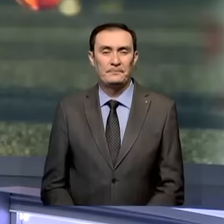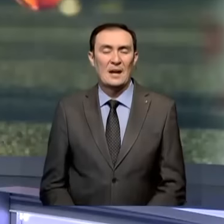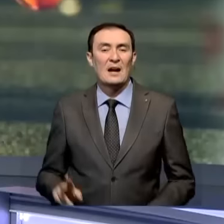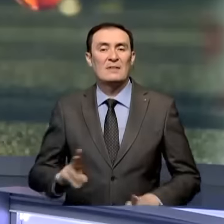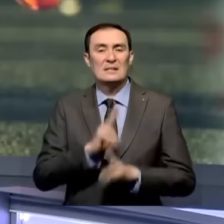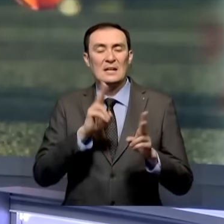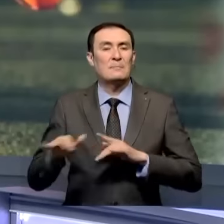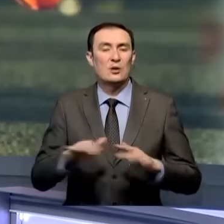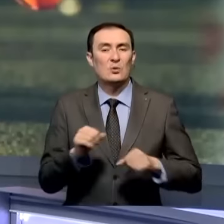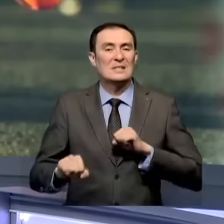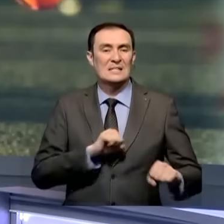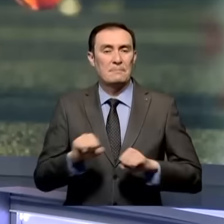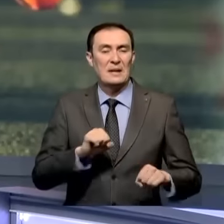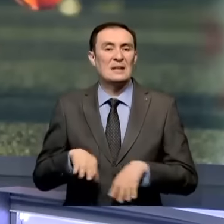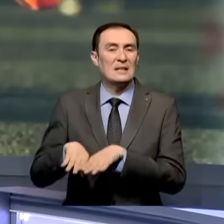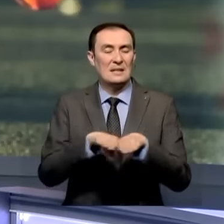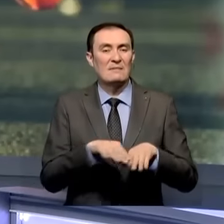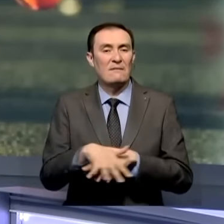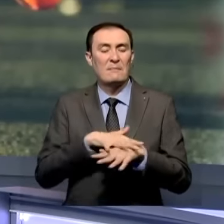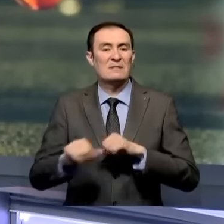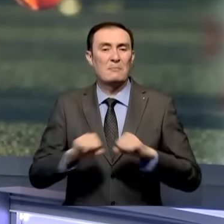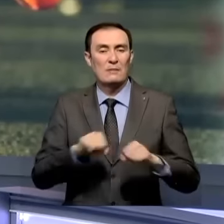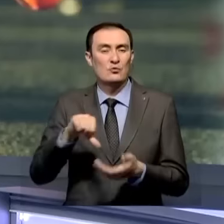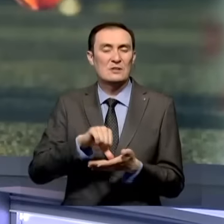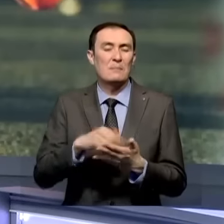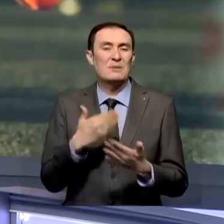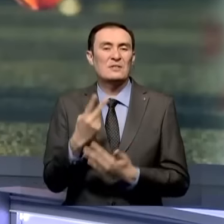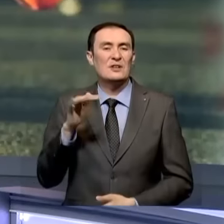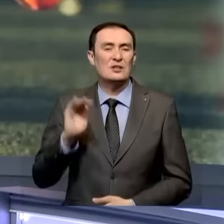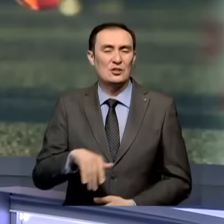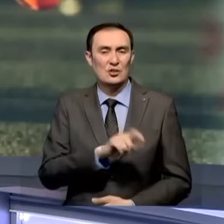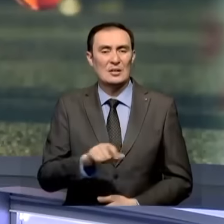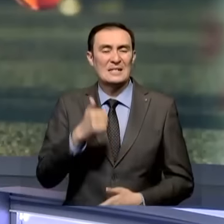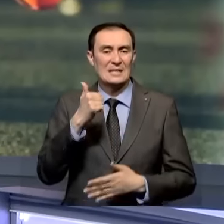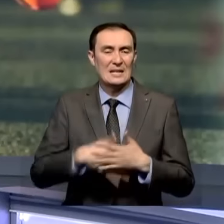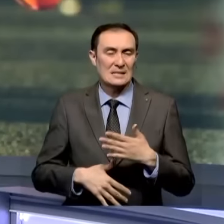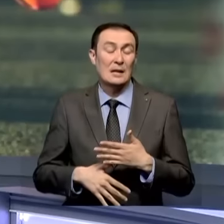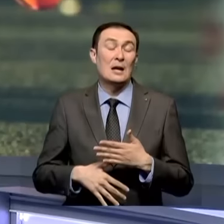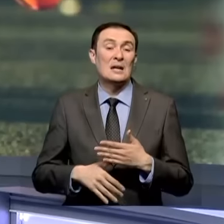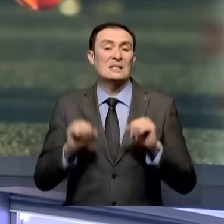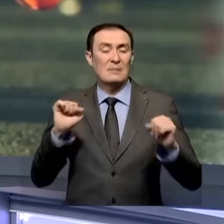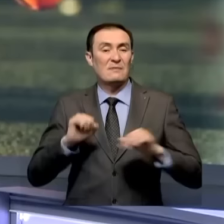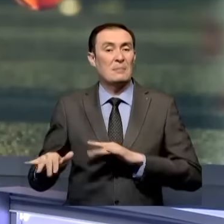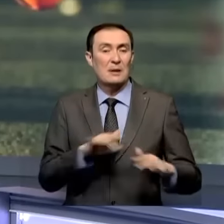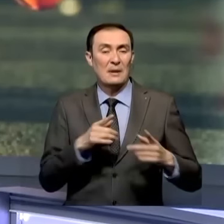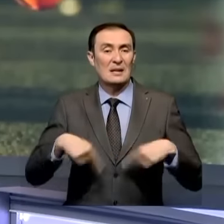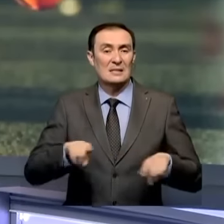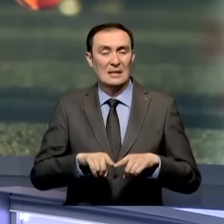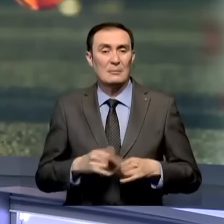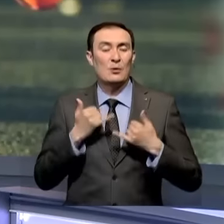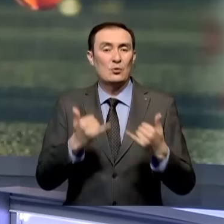В Астане прошел забег «Единство». В массовом марафоне участвовали почти 2000 жителей столицы и не только. Спортивные мероприятия